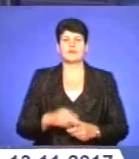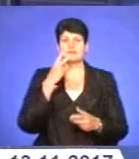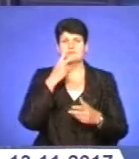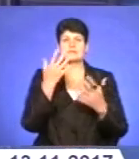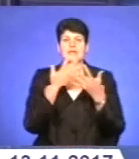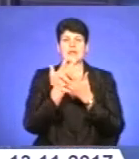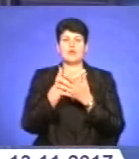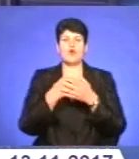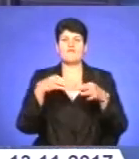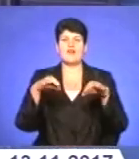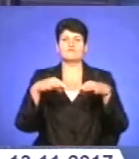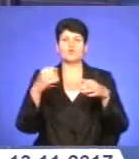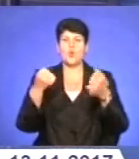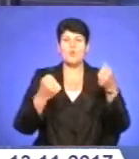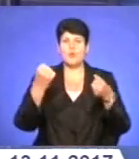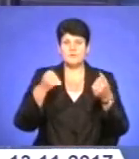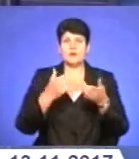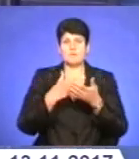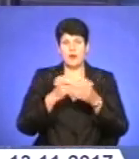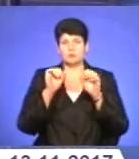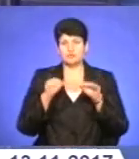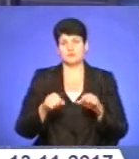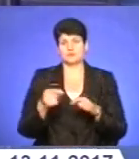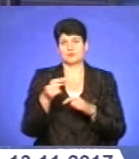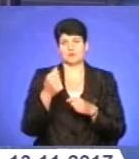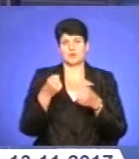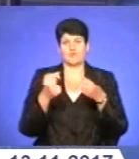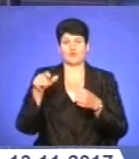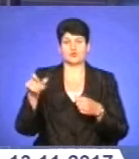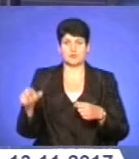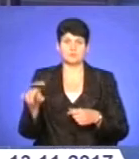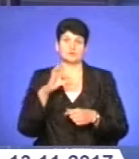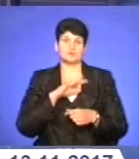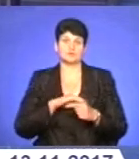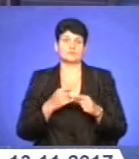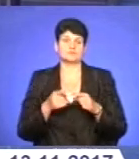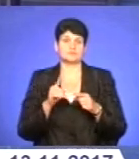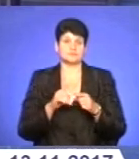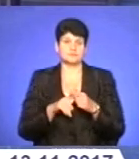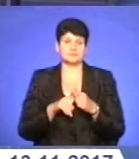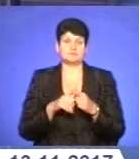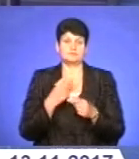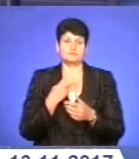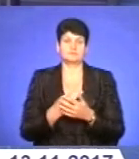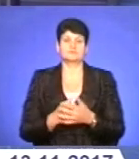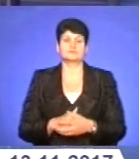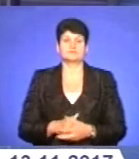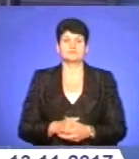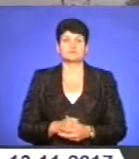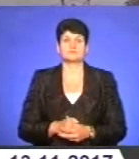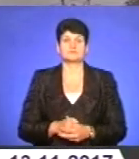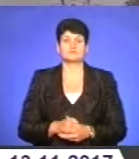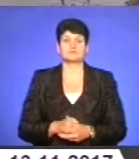кіно в автомобілі віднедавна має змогу тернопільські водії. Чи користується попитом кінозал під відкритим небом, дізнавалися наші